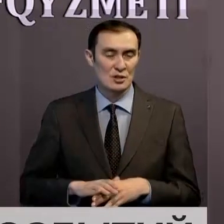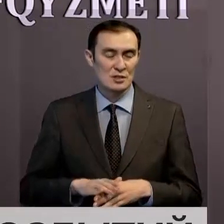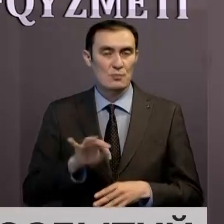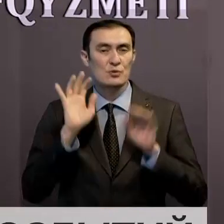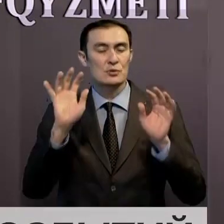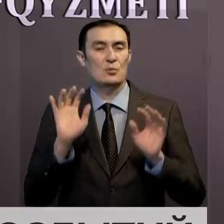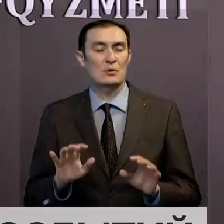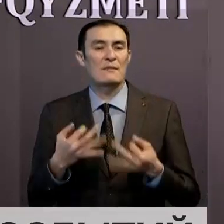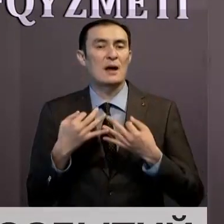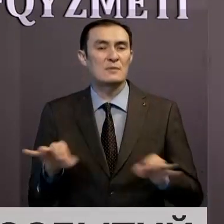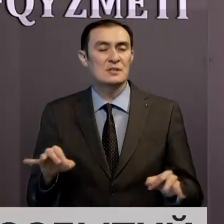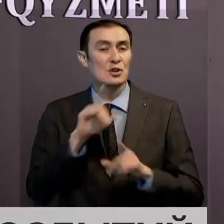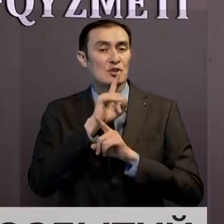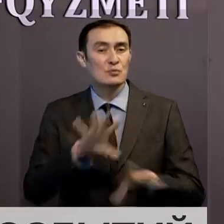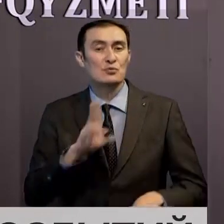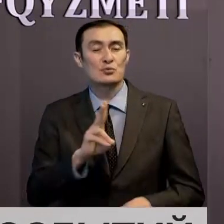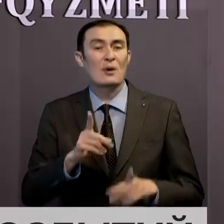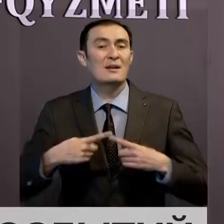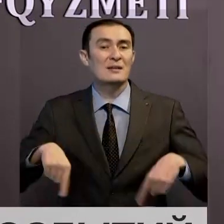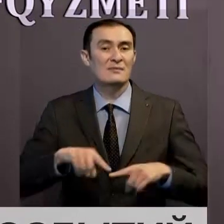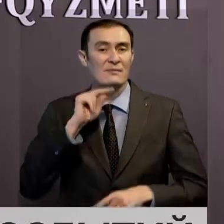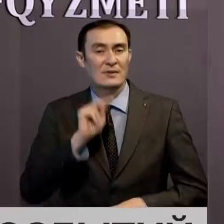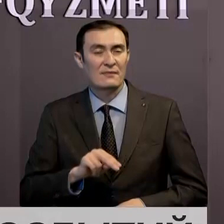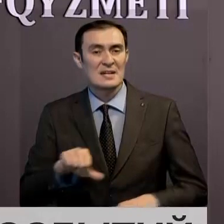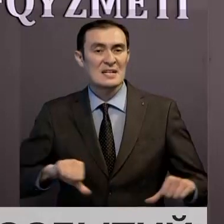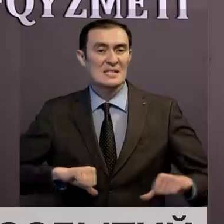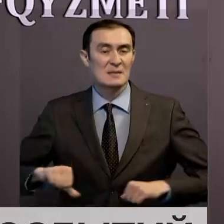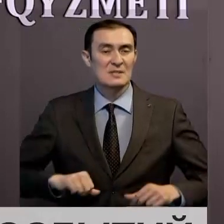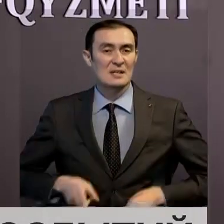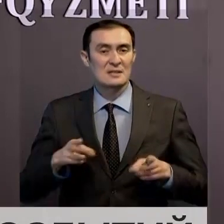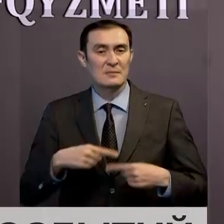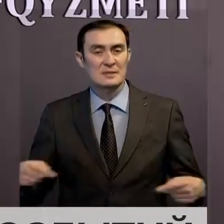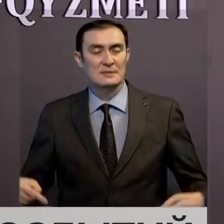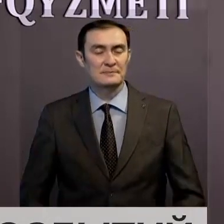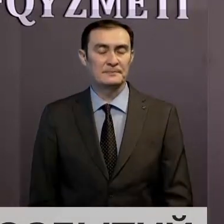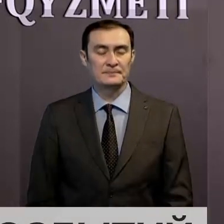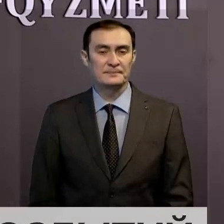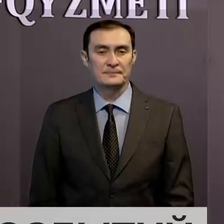что согласно закону, амнистии не подлежат организаторы январских событий, экстремисты и террористы.